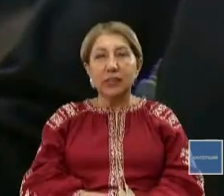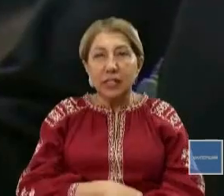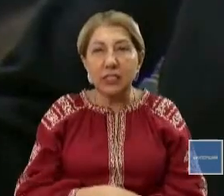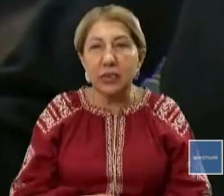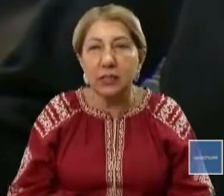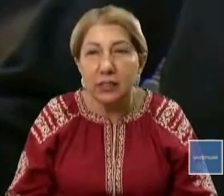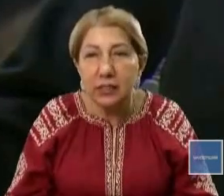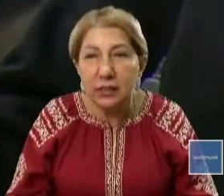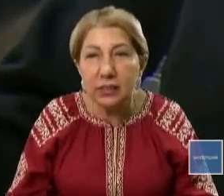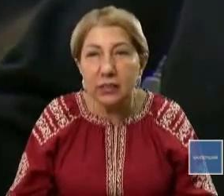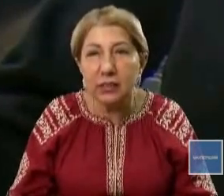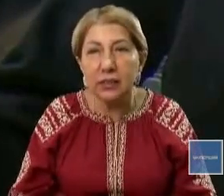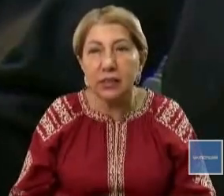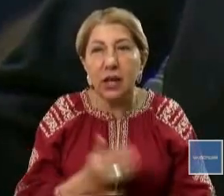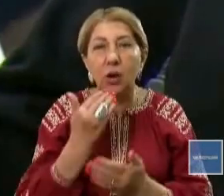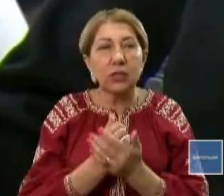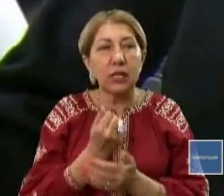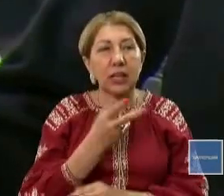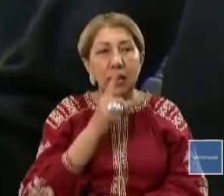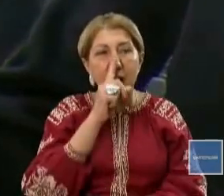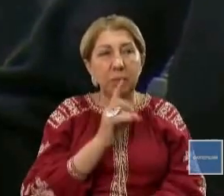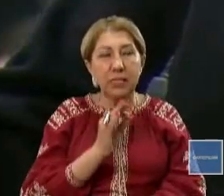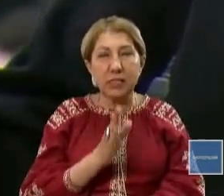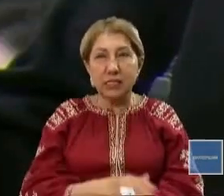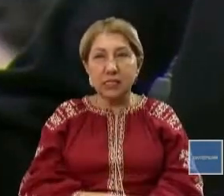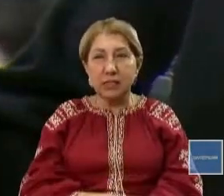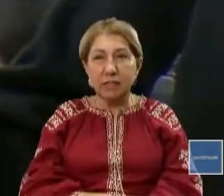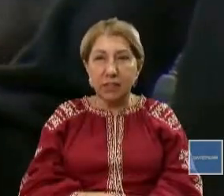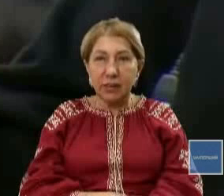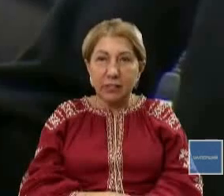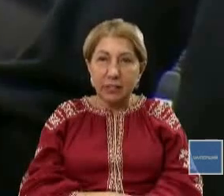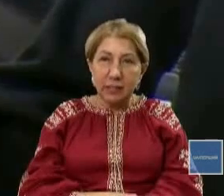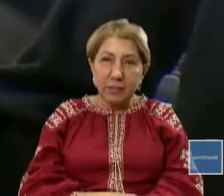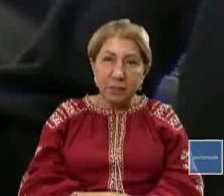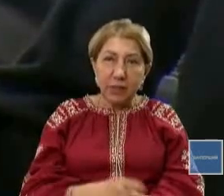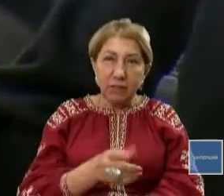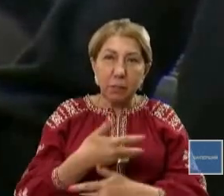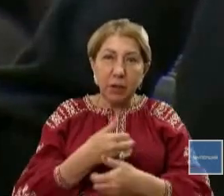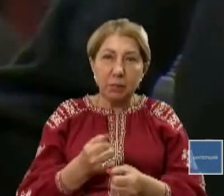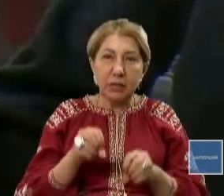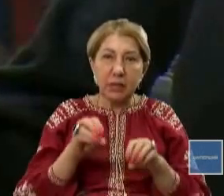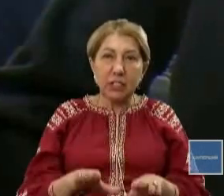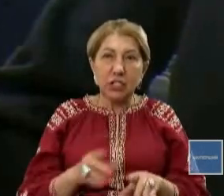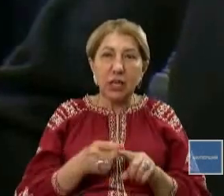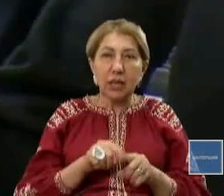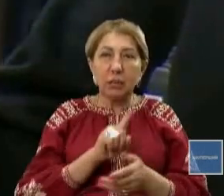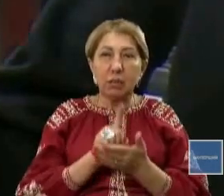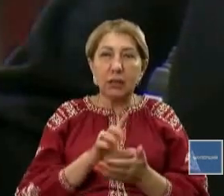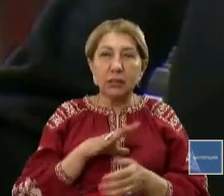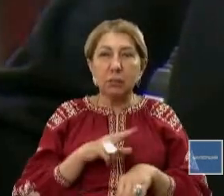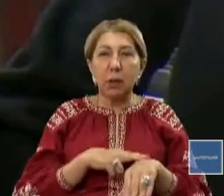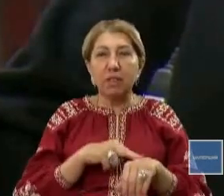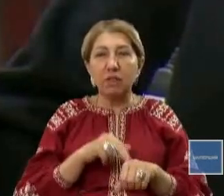У мене питання буде наступне. От останні кілька місяців РНБО приймає ті рішення, якими, в принципі, мали би займатися правоохоронні органи.